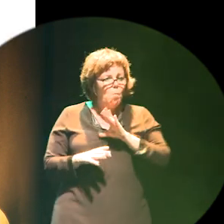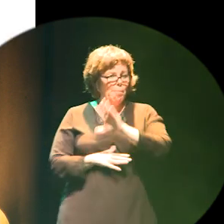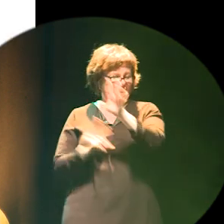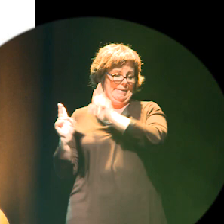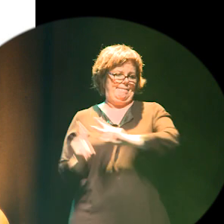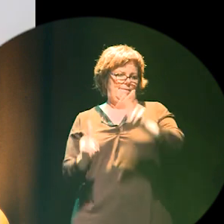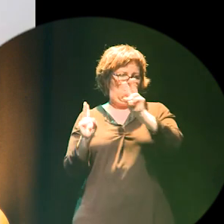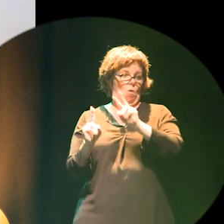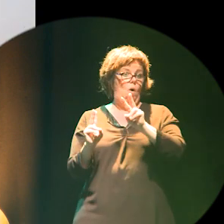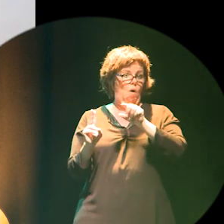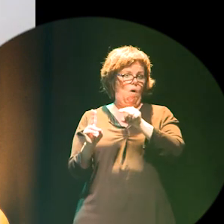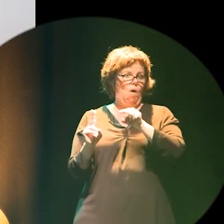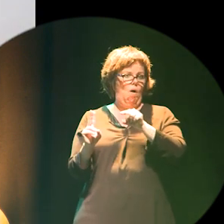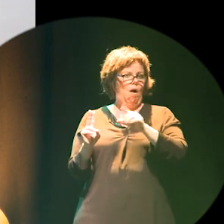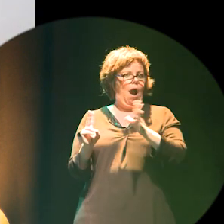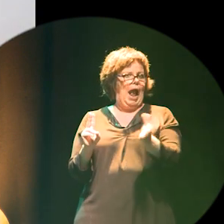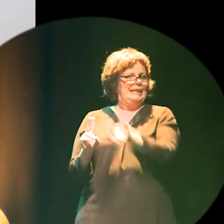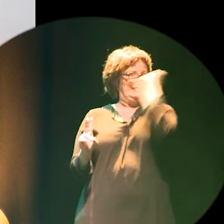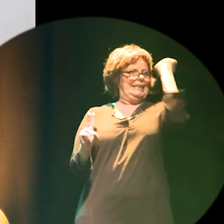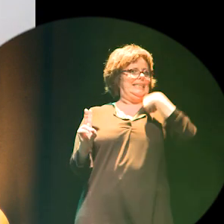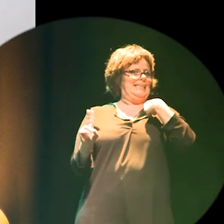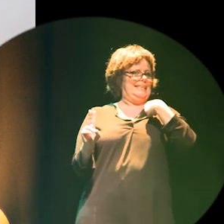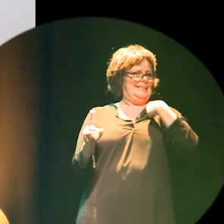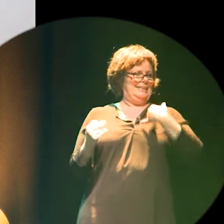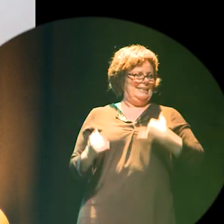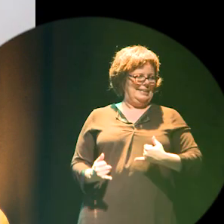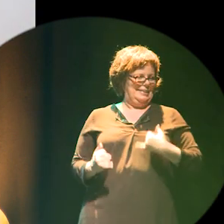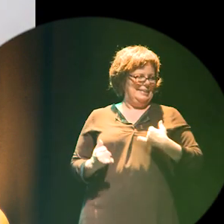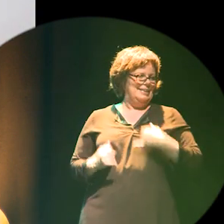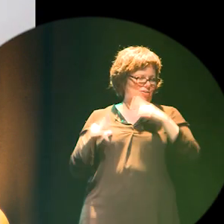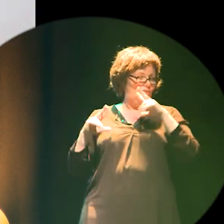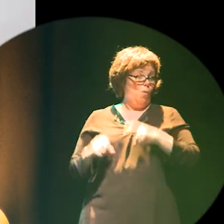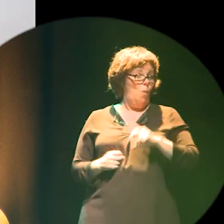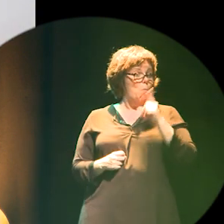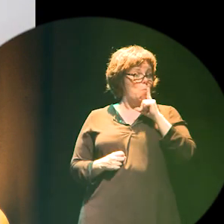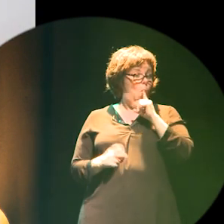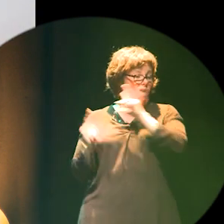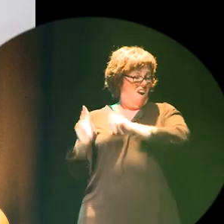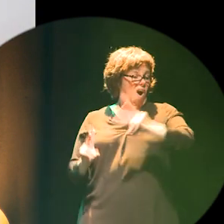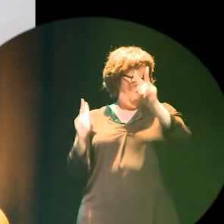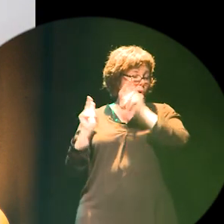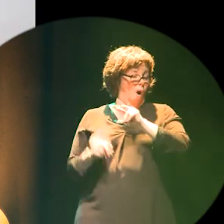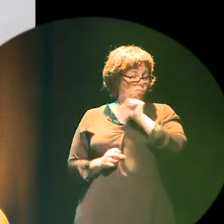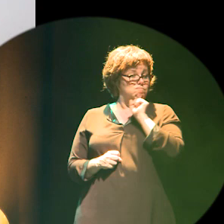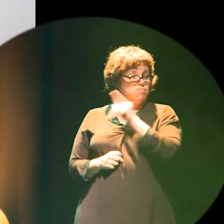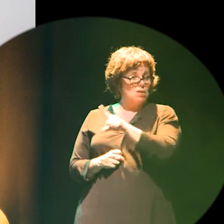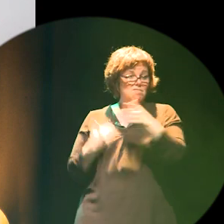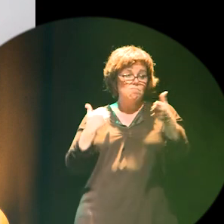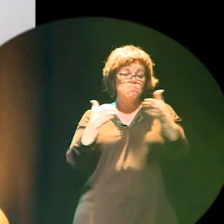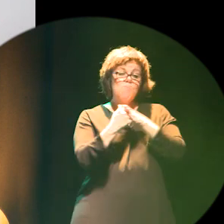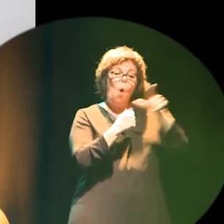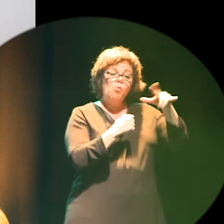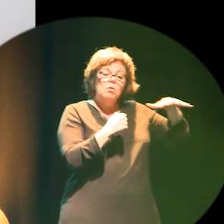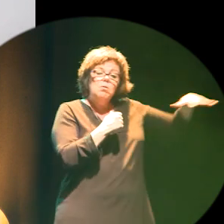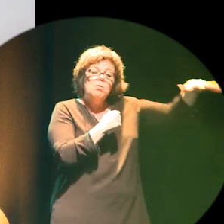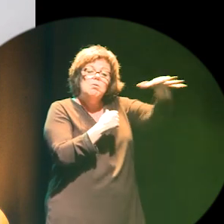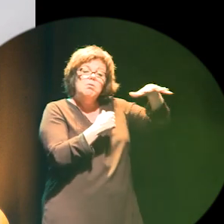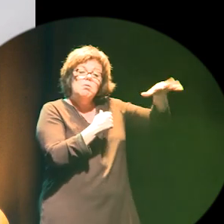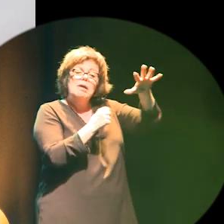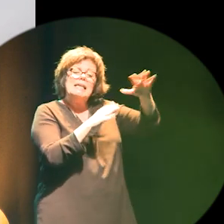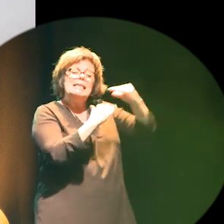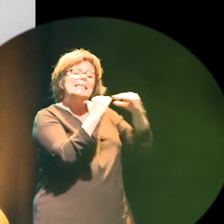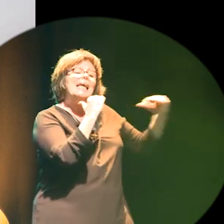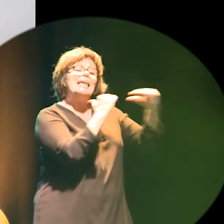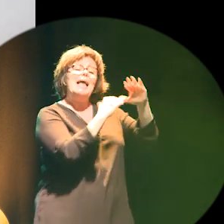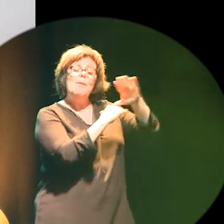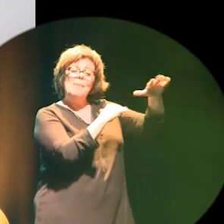Et la baie de Marseille possède les mêmes caractéristiques que les déserts océaniques, c'est-à-dire pauvres en matière